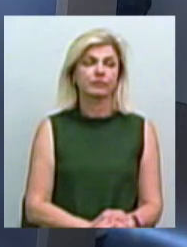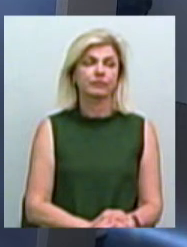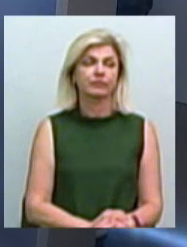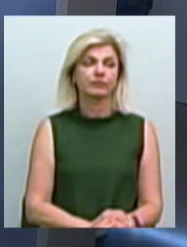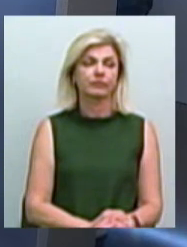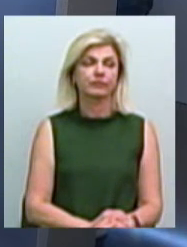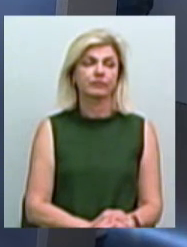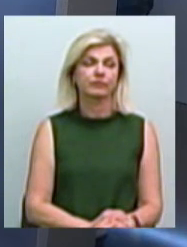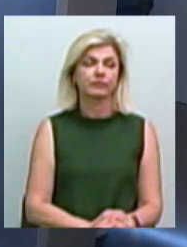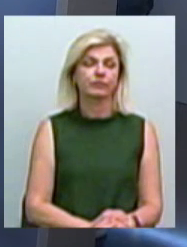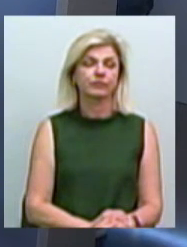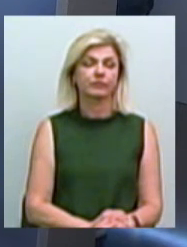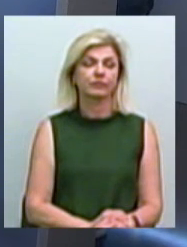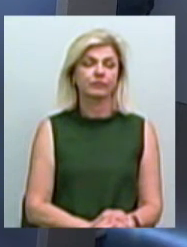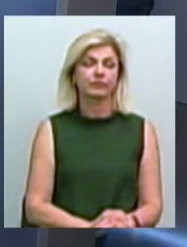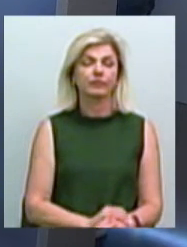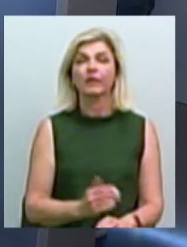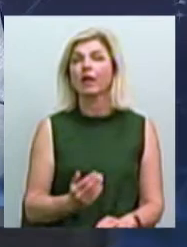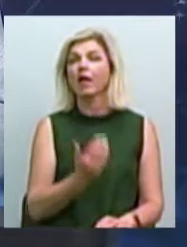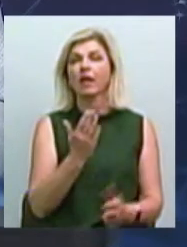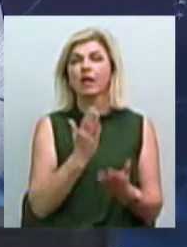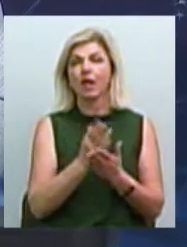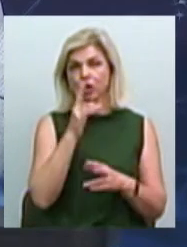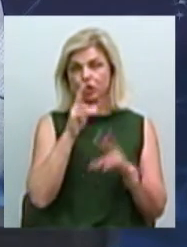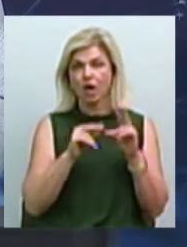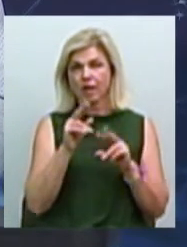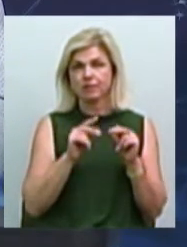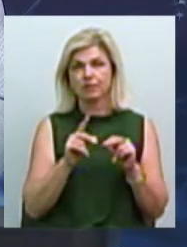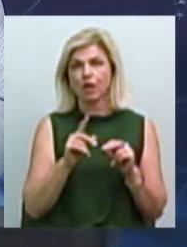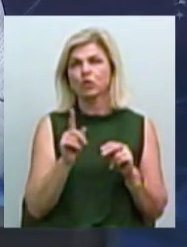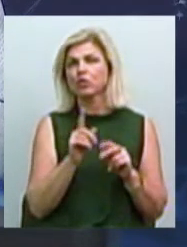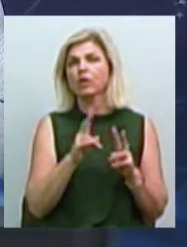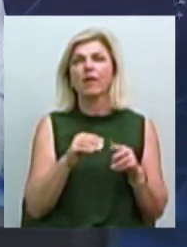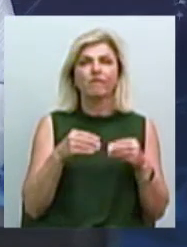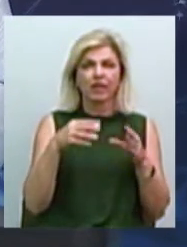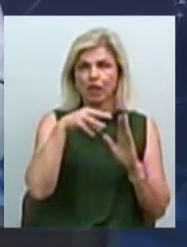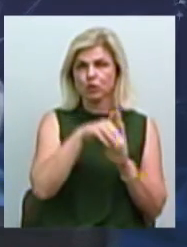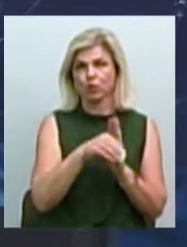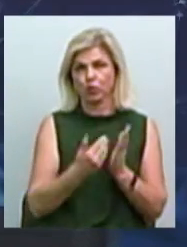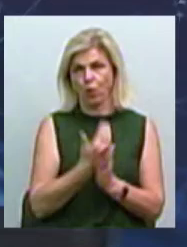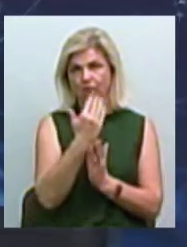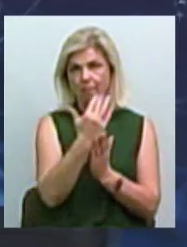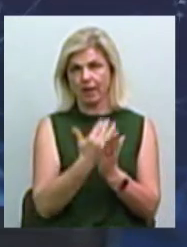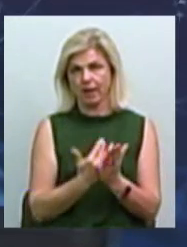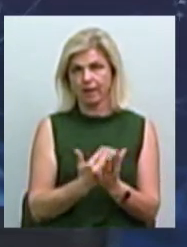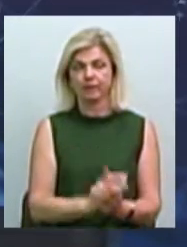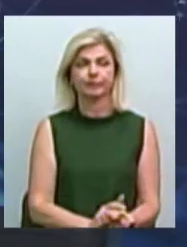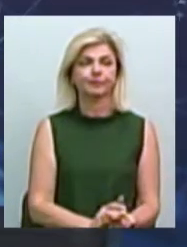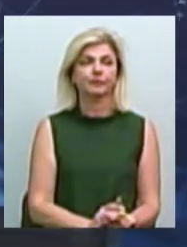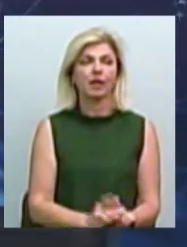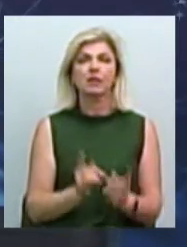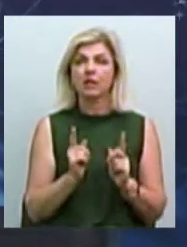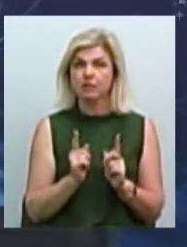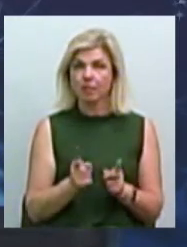вірно. Які є шанси, що її не внесуть в новий список перелік? Ну, смотрите, на самом-то